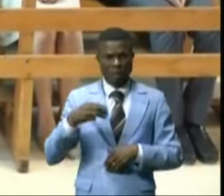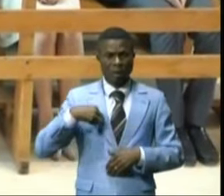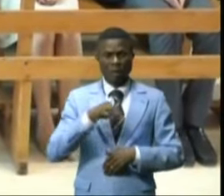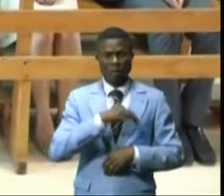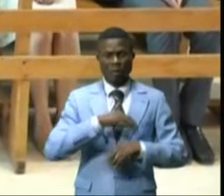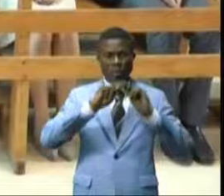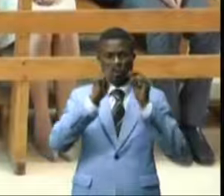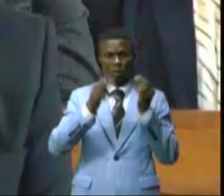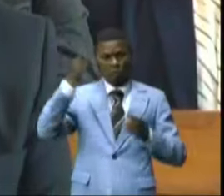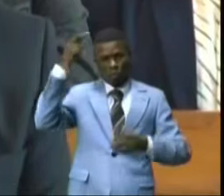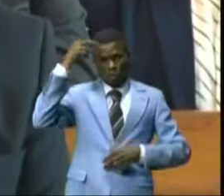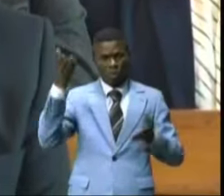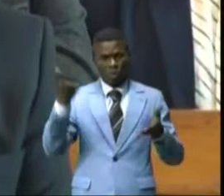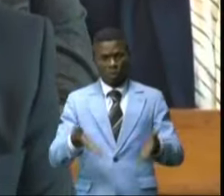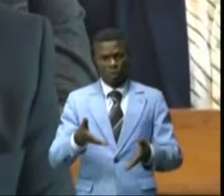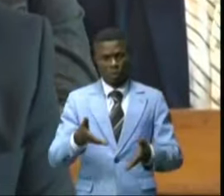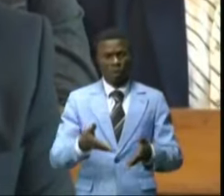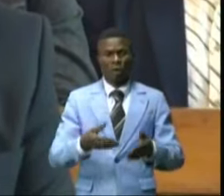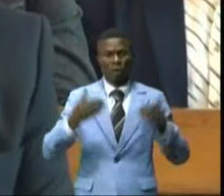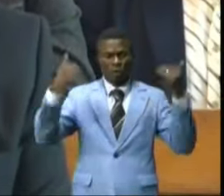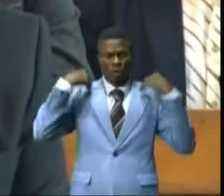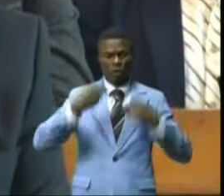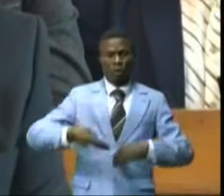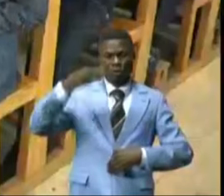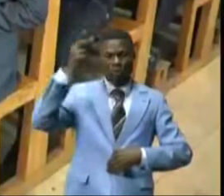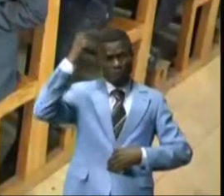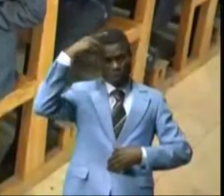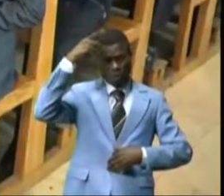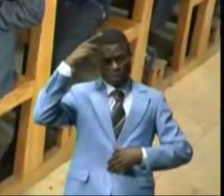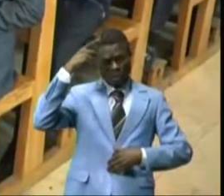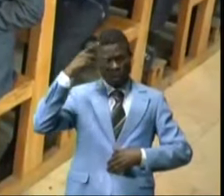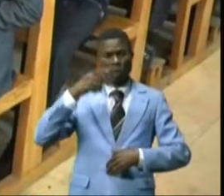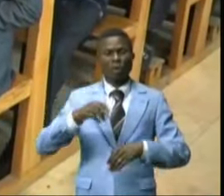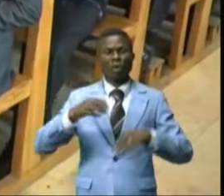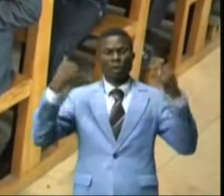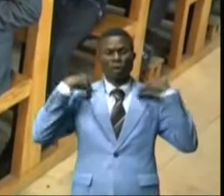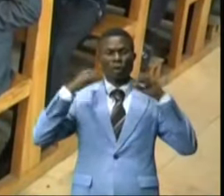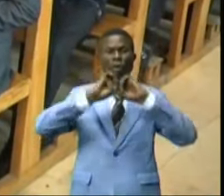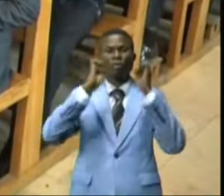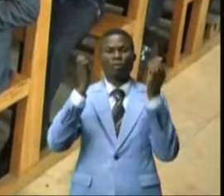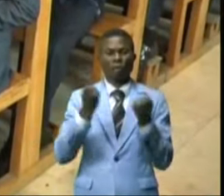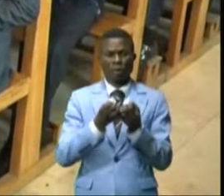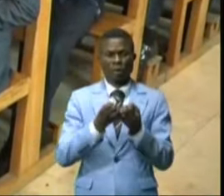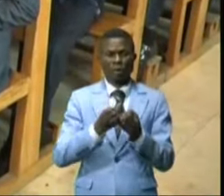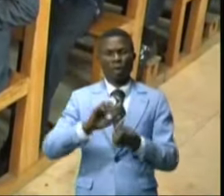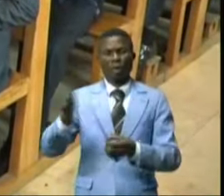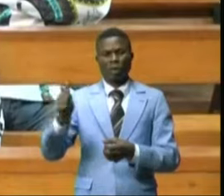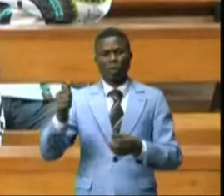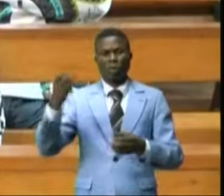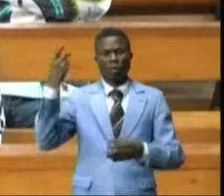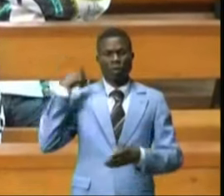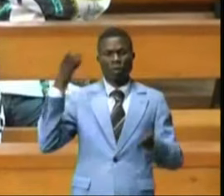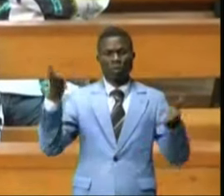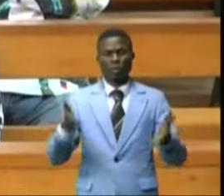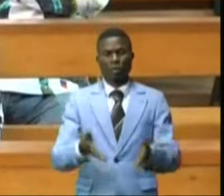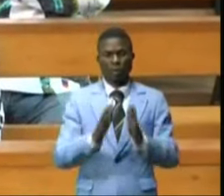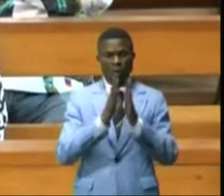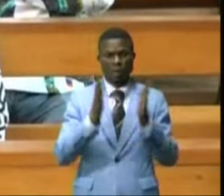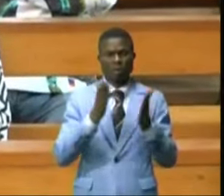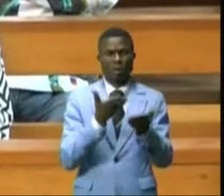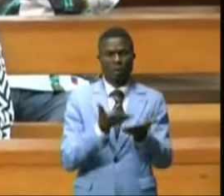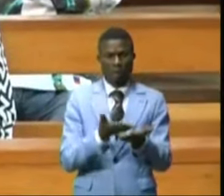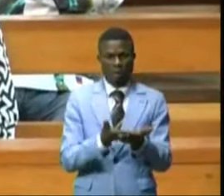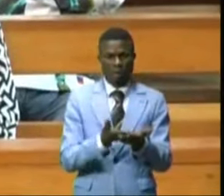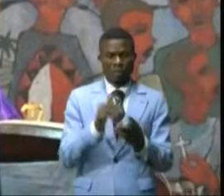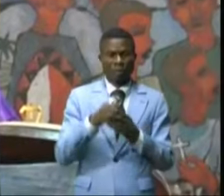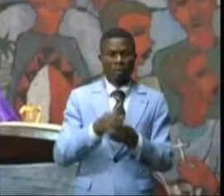corps diplomatique, quelques personnalités politiques, mandataires d'entreprise et autres notables ont pris part à cette messe.